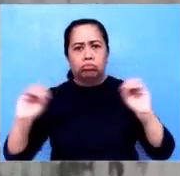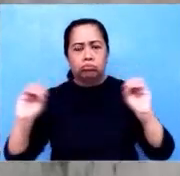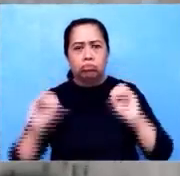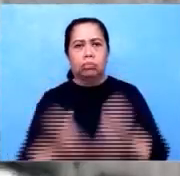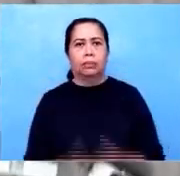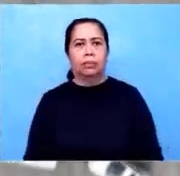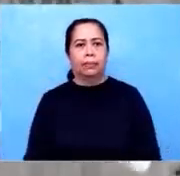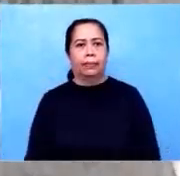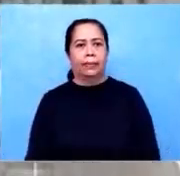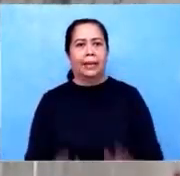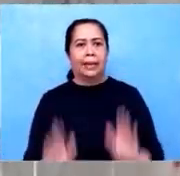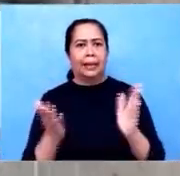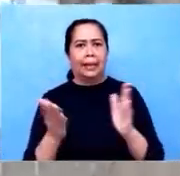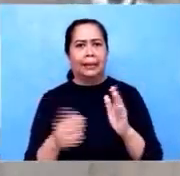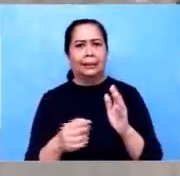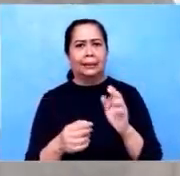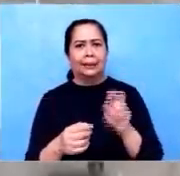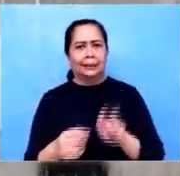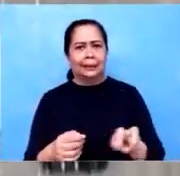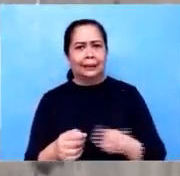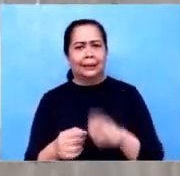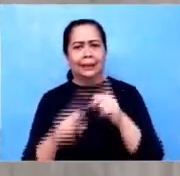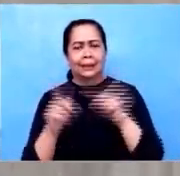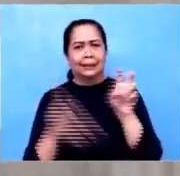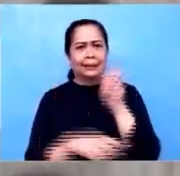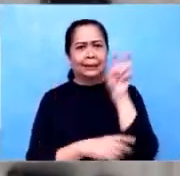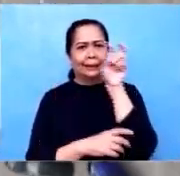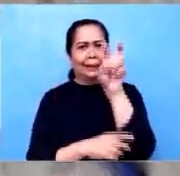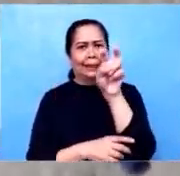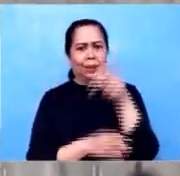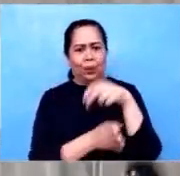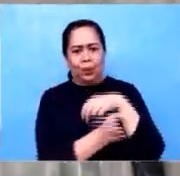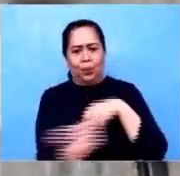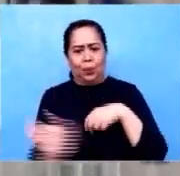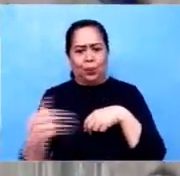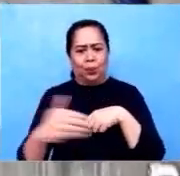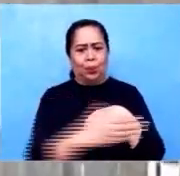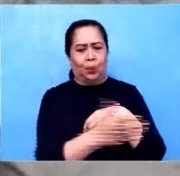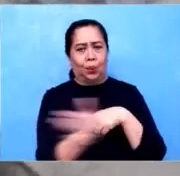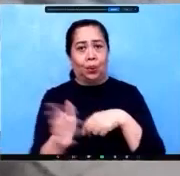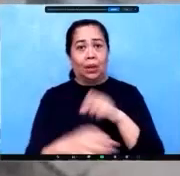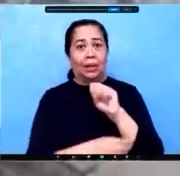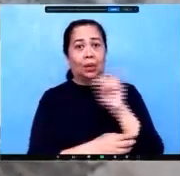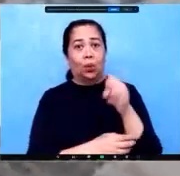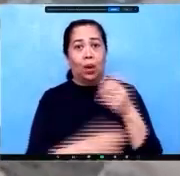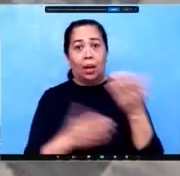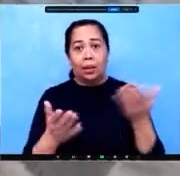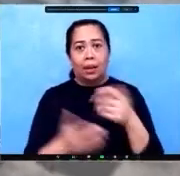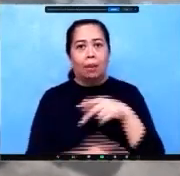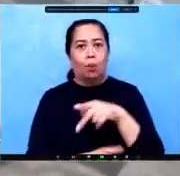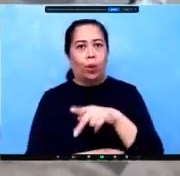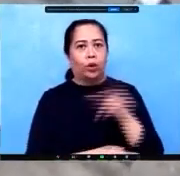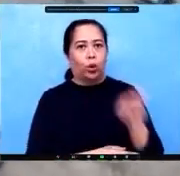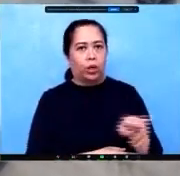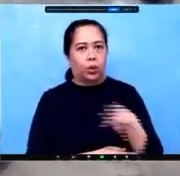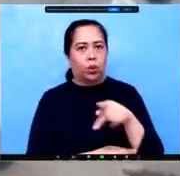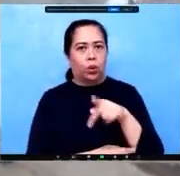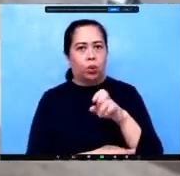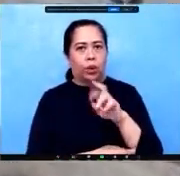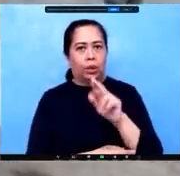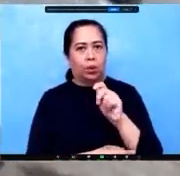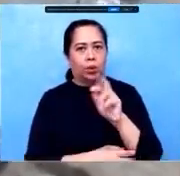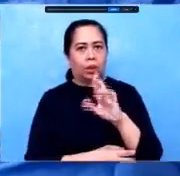Parang ahas na ang mahabang pila ng mga sasakyan sa San Juan, Puerto Rico. Pila ito ng mga